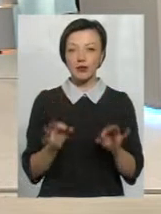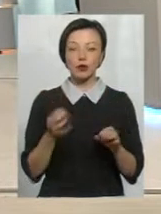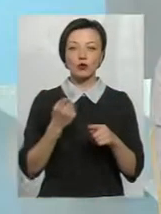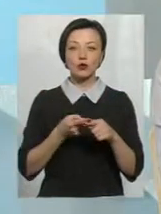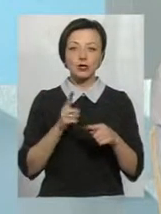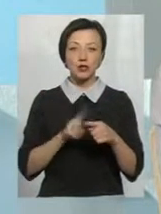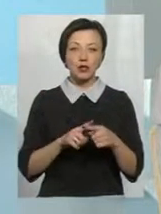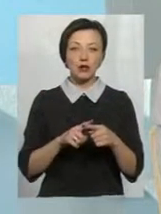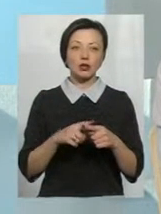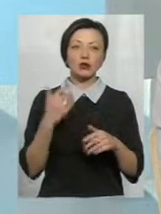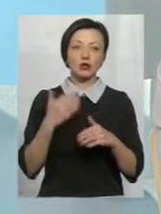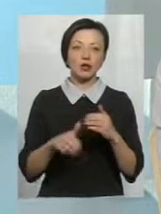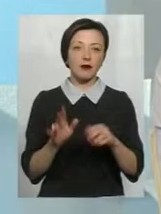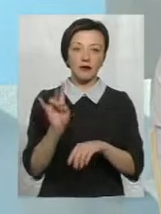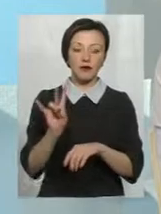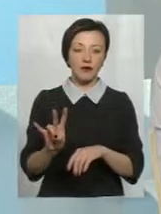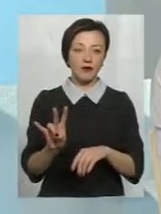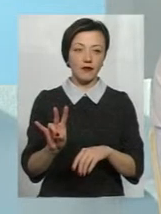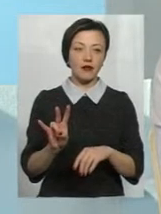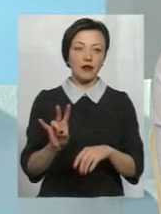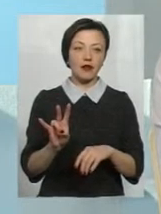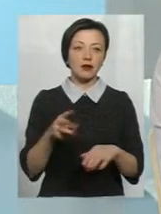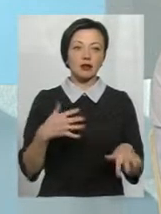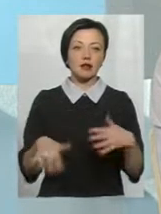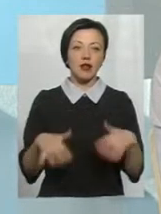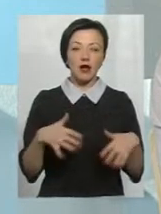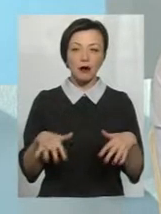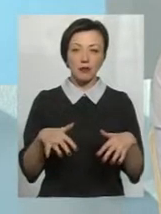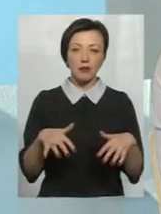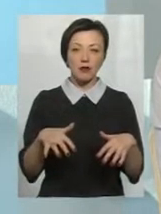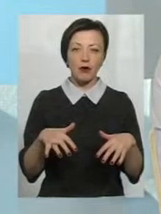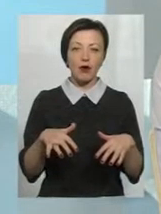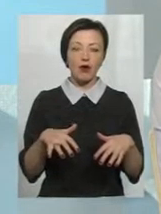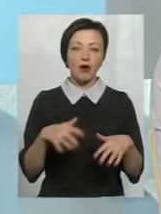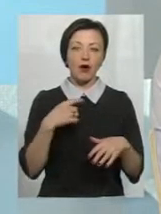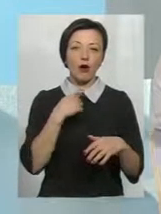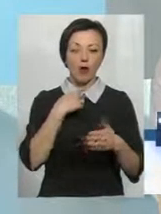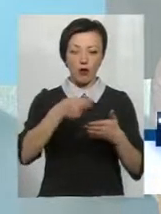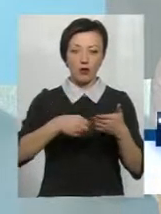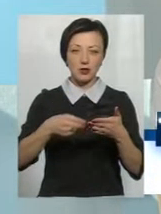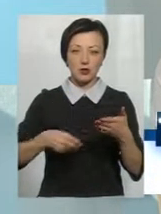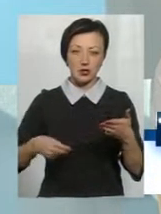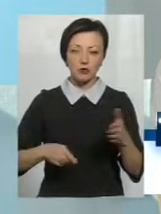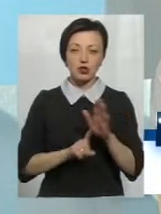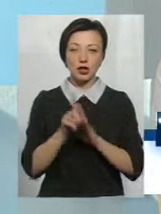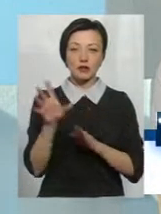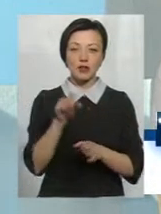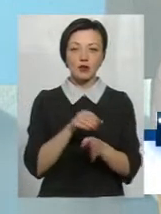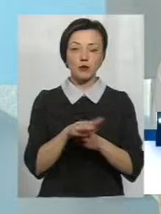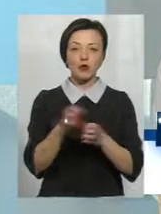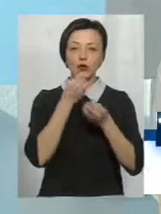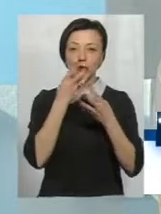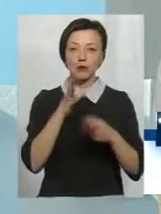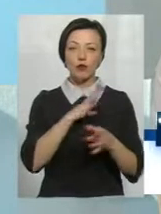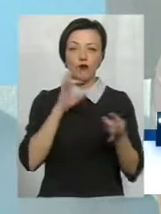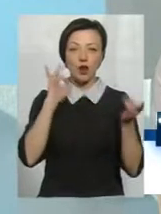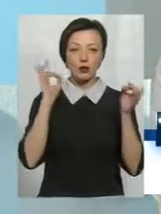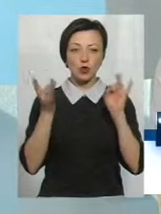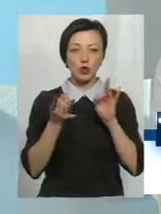давно стоїть на місці і доволі кволо набирає ці голоси. Спочатку все відбувалося добре, бо був